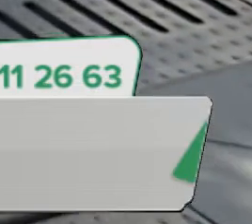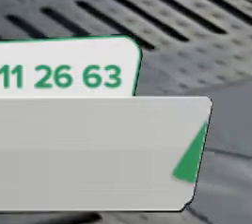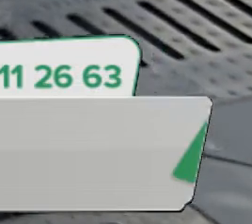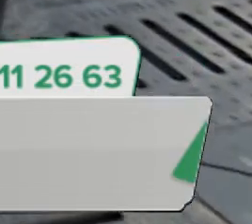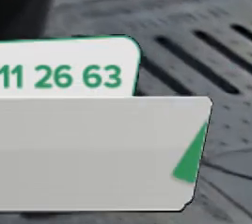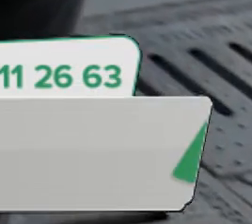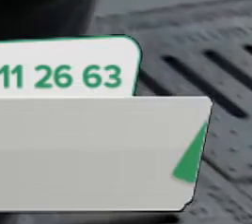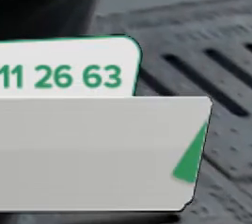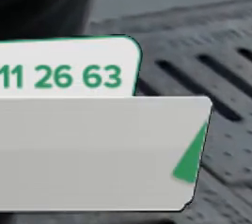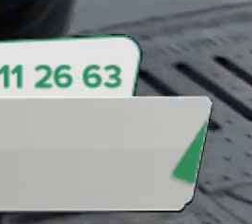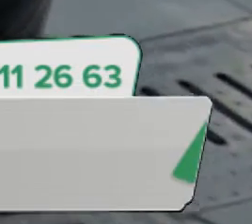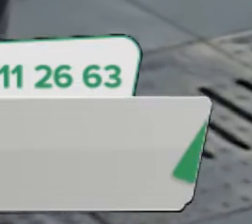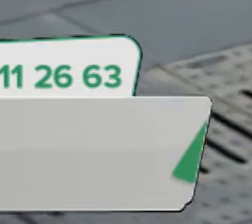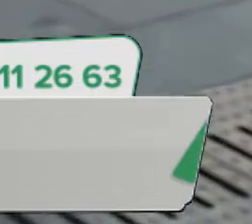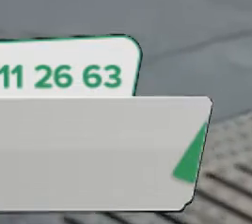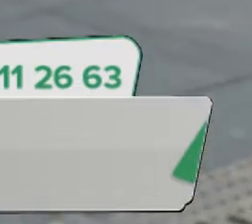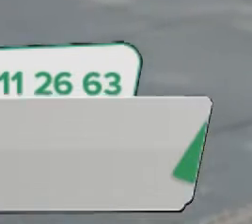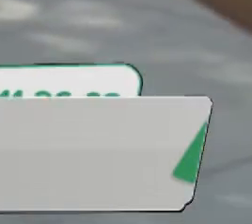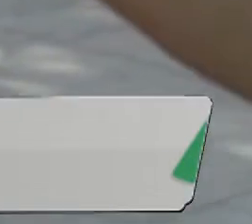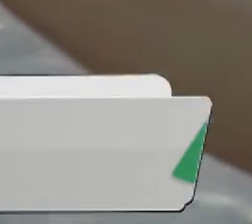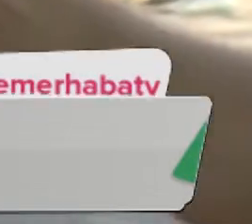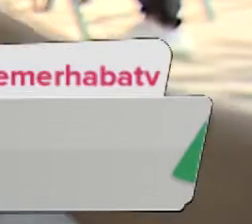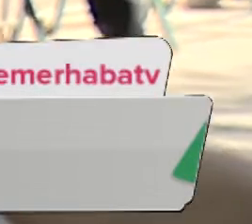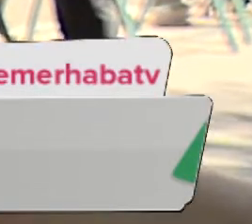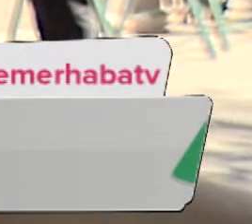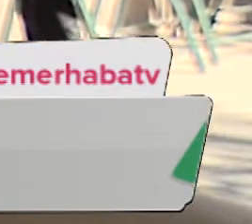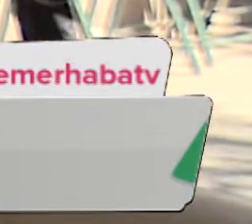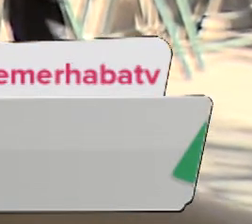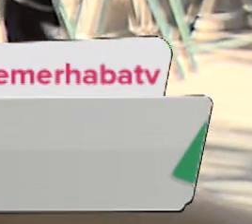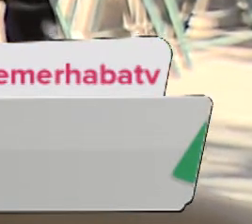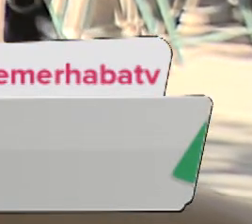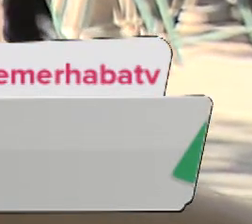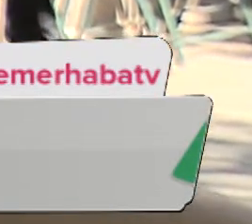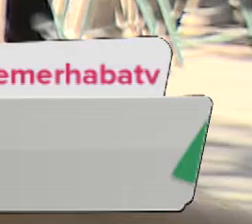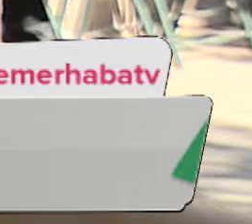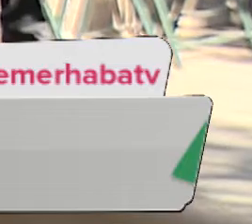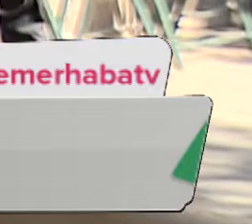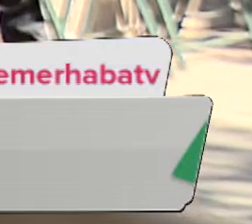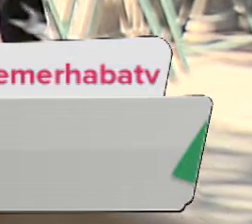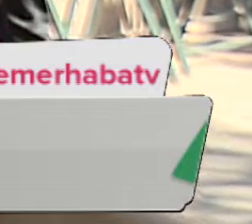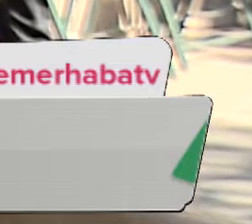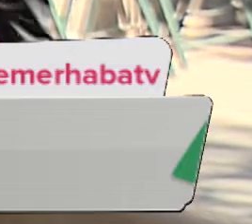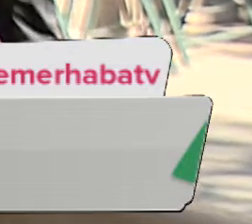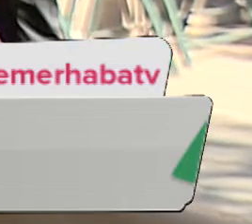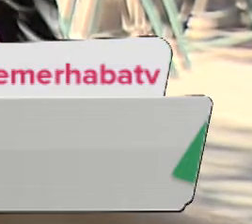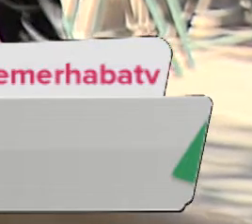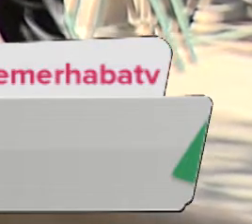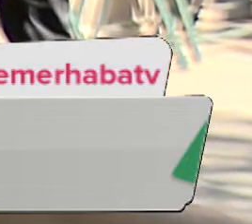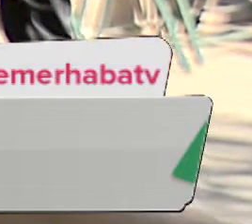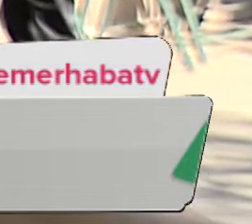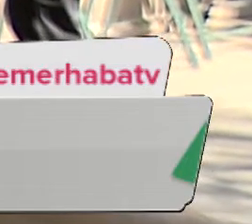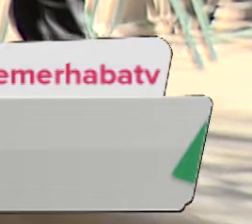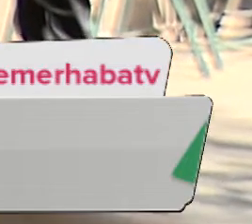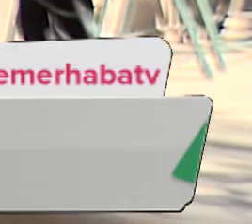lösemi tedavisi görüyor onun için akranlarından biraz geriden geliyor şey olarak yani fiziksel olarak ama